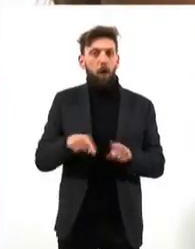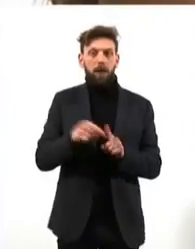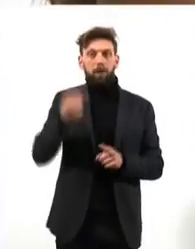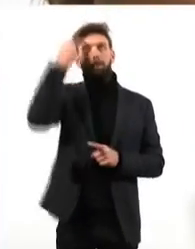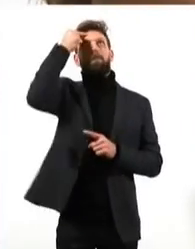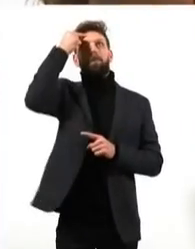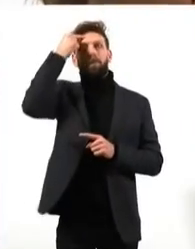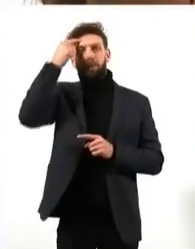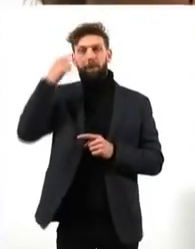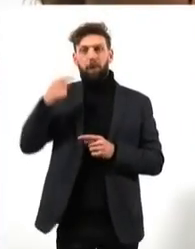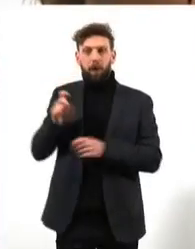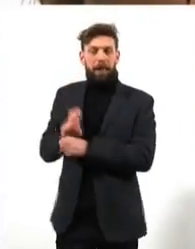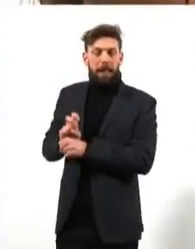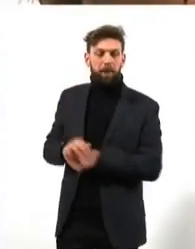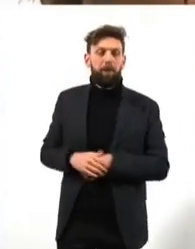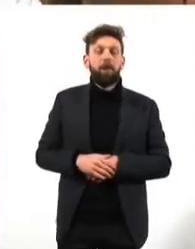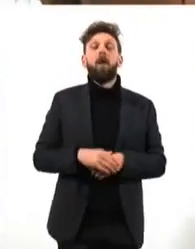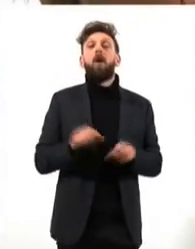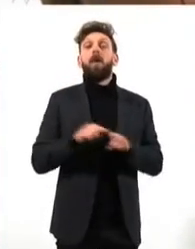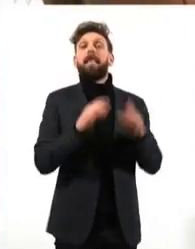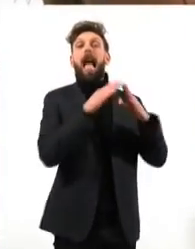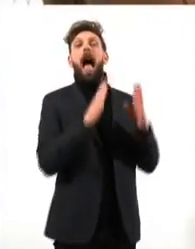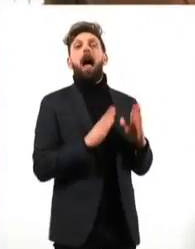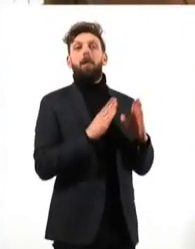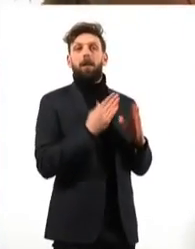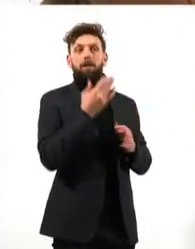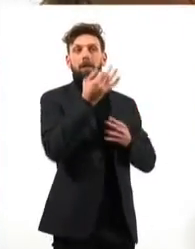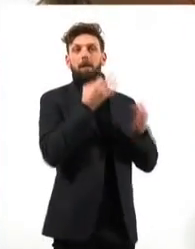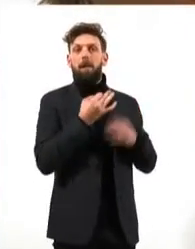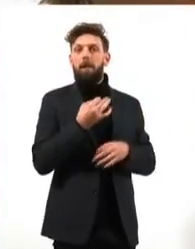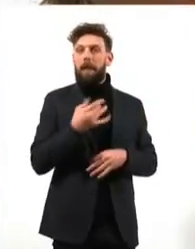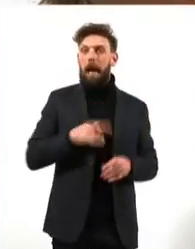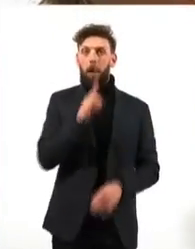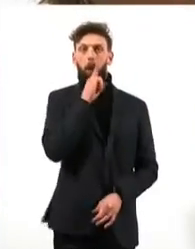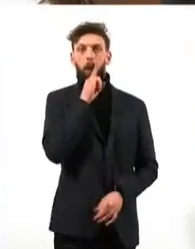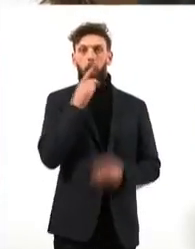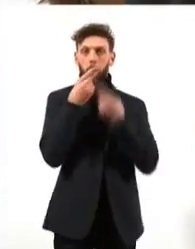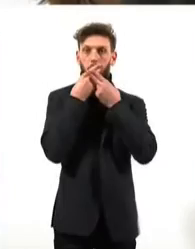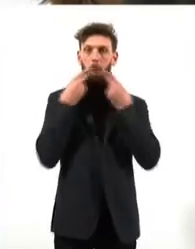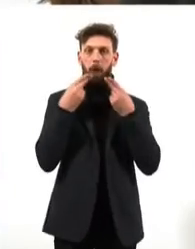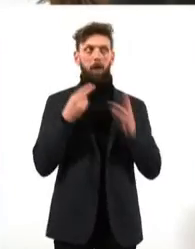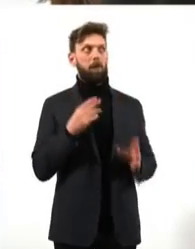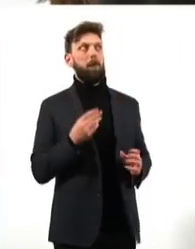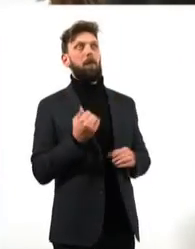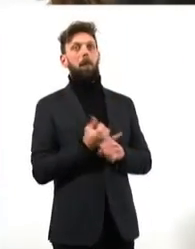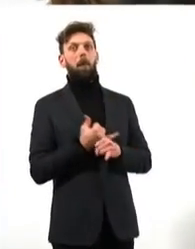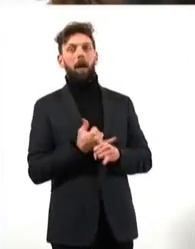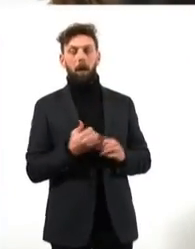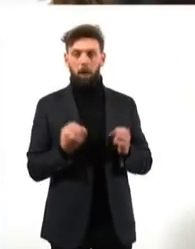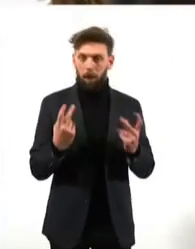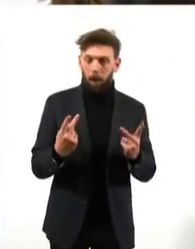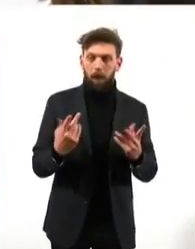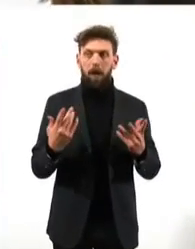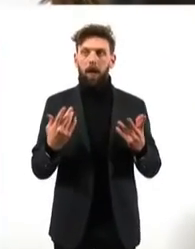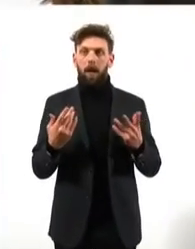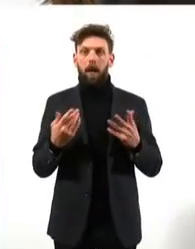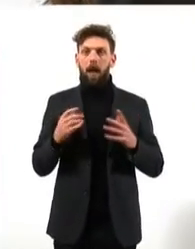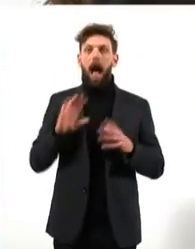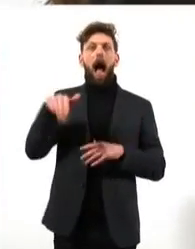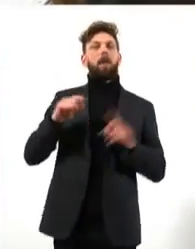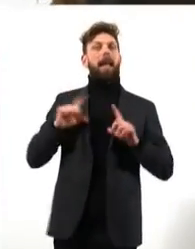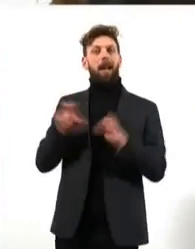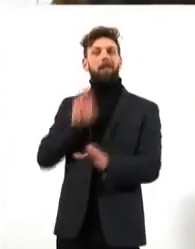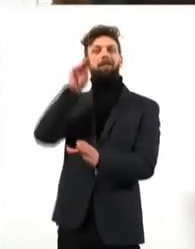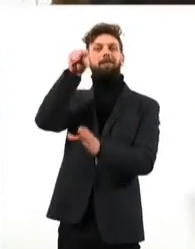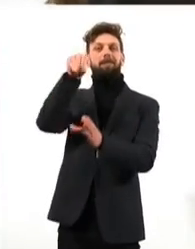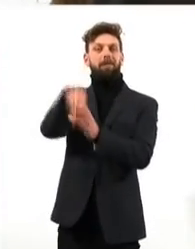m'avait dit très tôt à la maison qu'il ne fallait pas en parler parce que parler de règles, c'est tabou. Et en soi, quand j'arrivais à l'école,